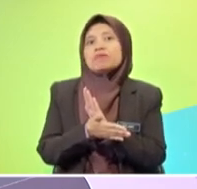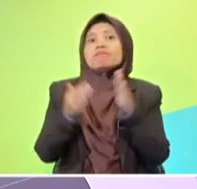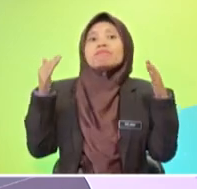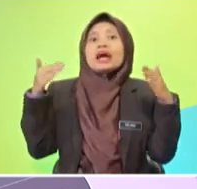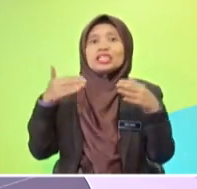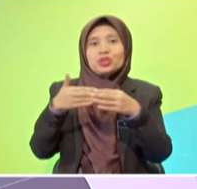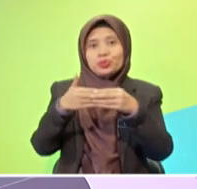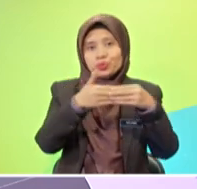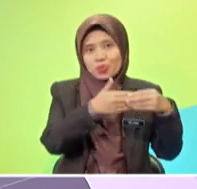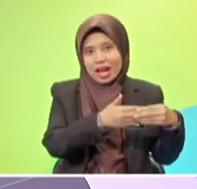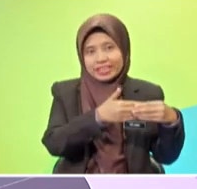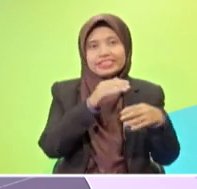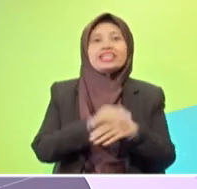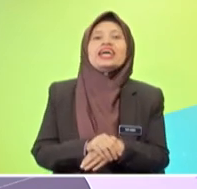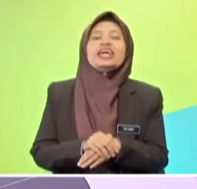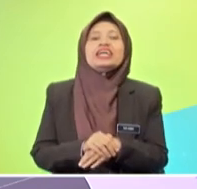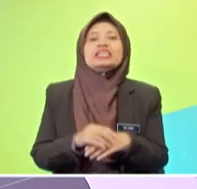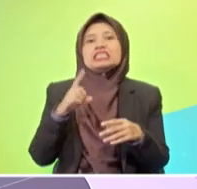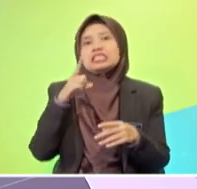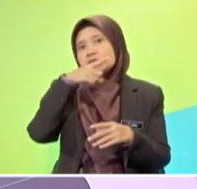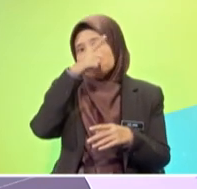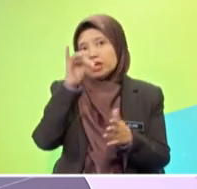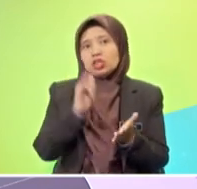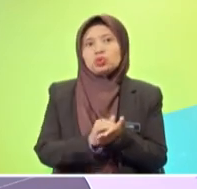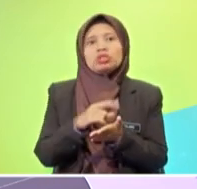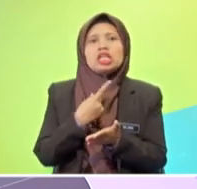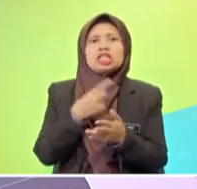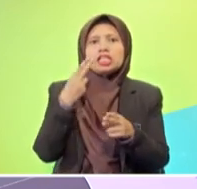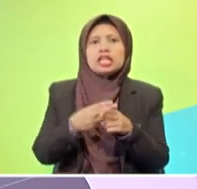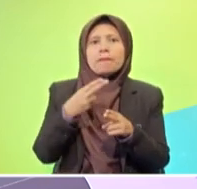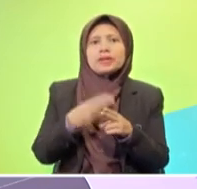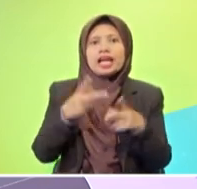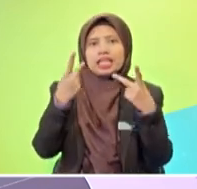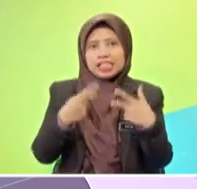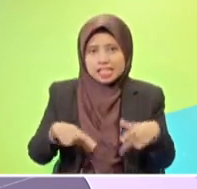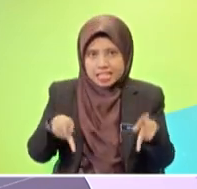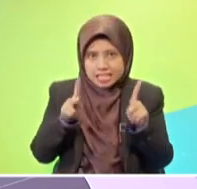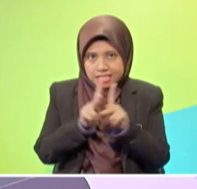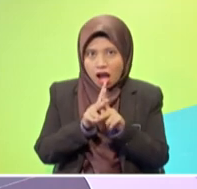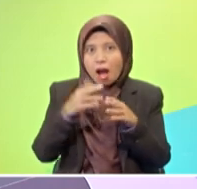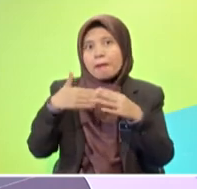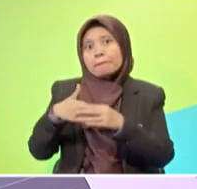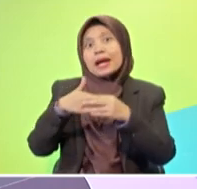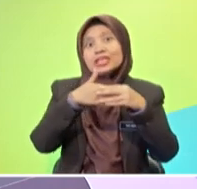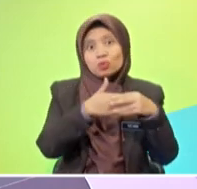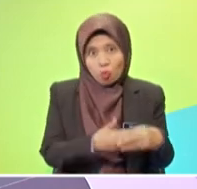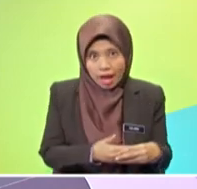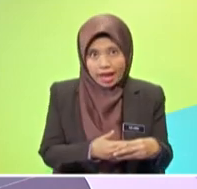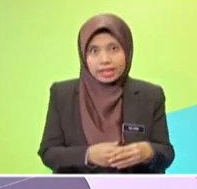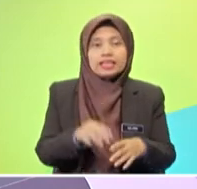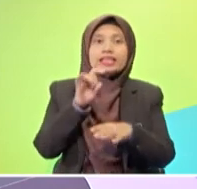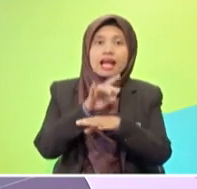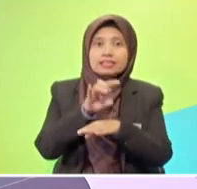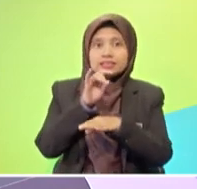budi waktu kita namakan kisah teladan sebab sejauh mana kisah yang kita kaji tadi ada dua yaitu